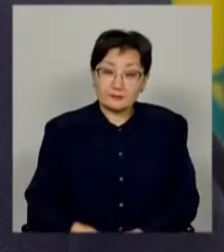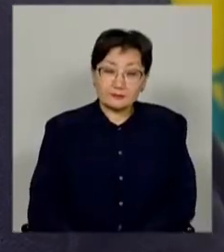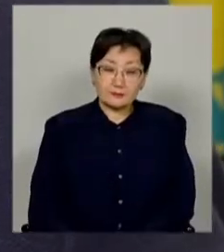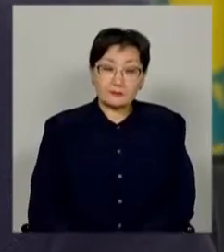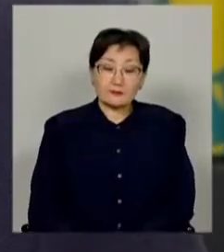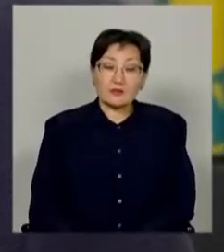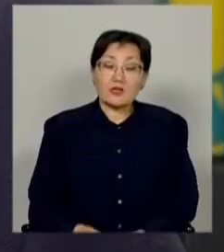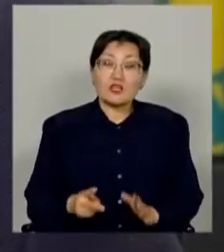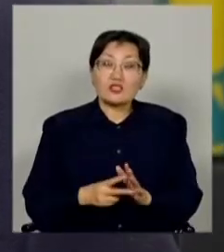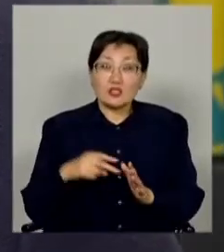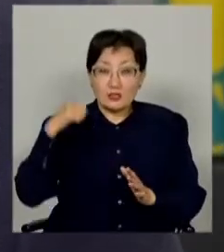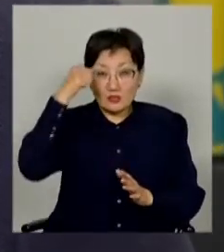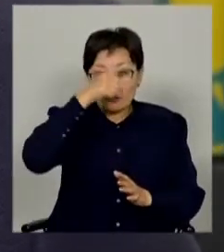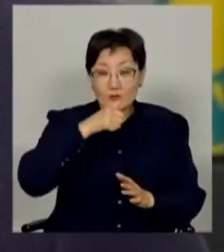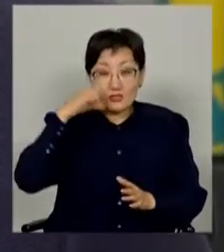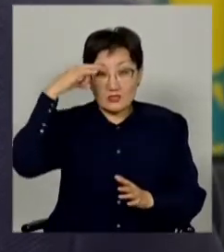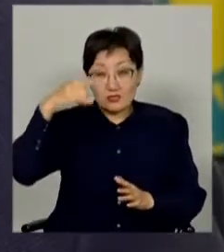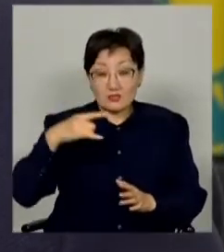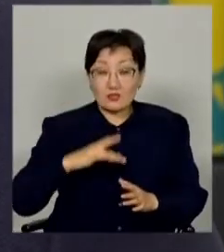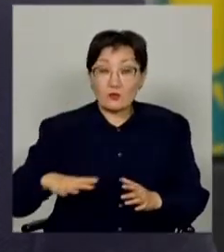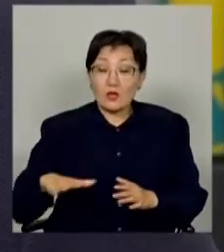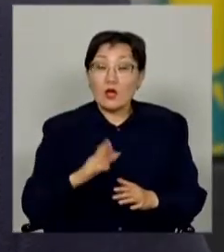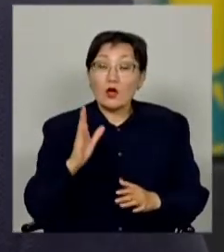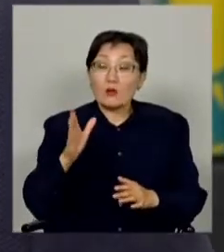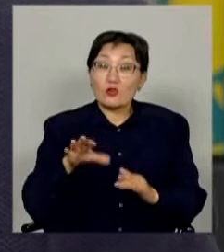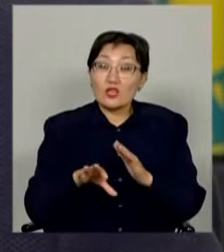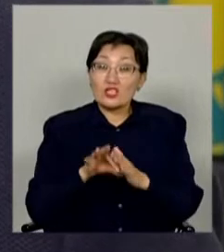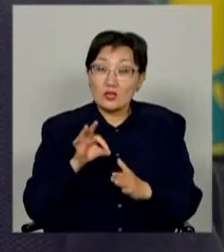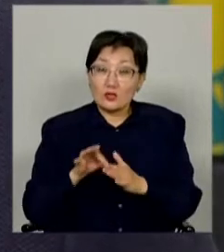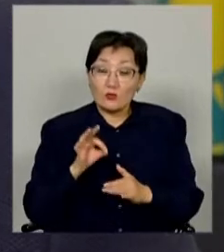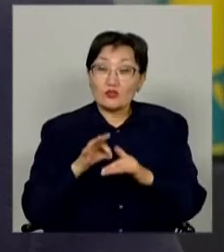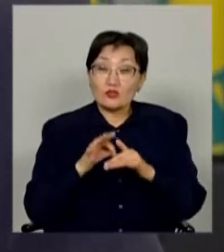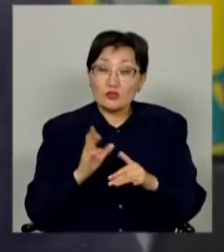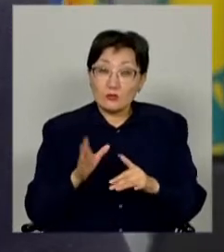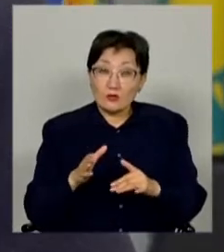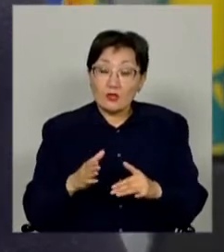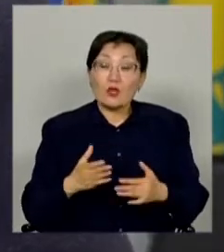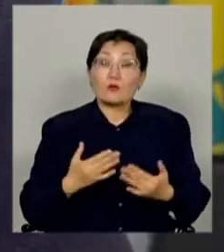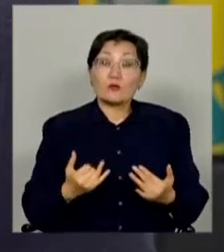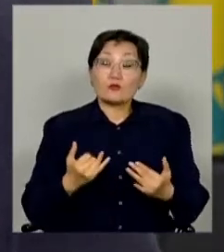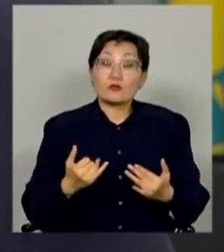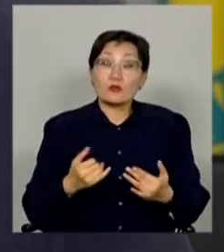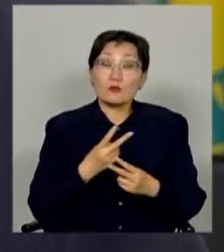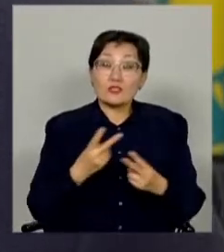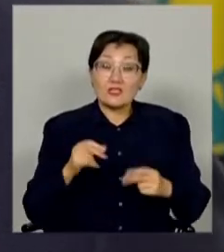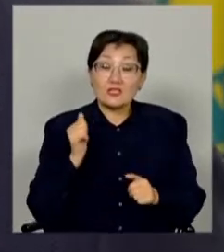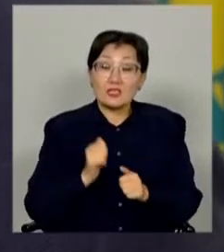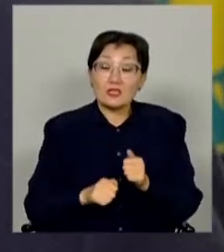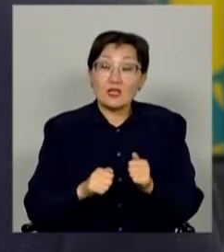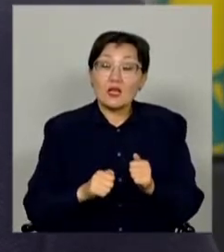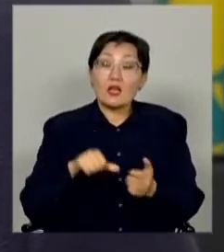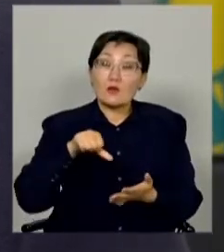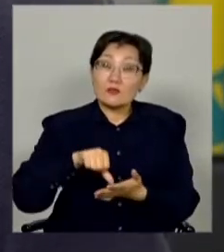айқындамақ. Алдағы 7 жылға біздің еліміздің болашағына таңдау жасалынады. Яғни біздер бүгінгі таңда көріп отқан әрбір кандидаттың